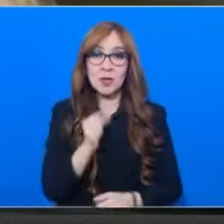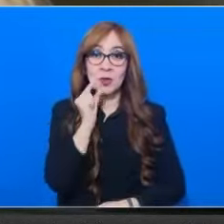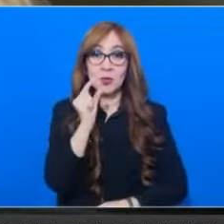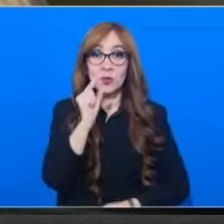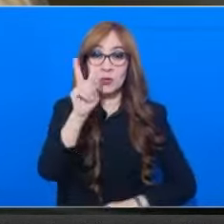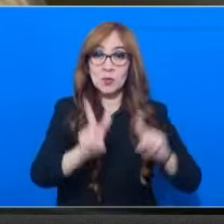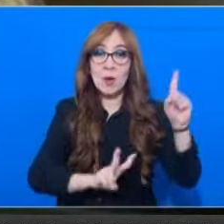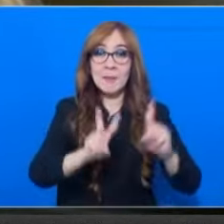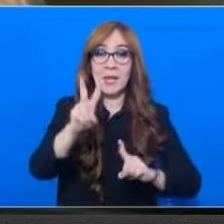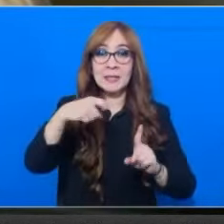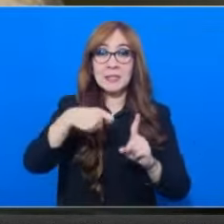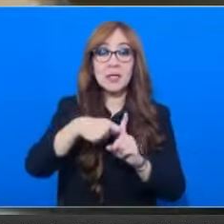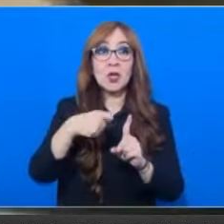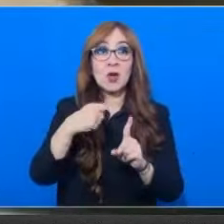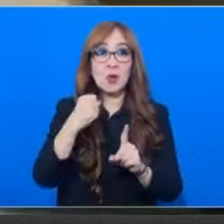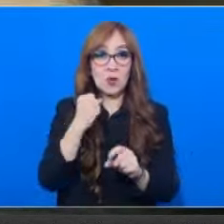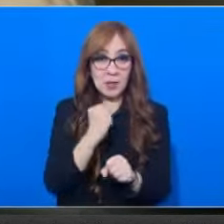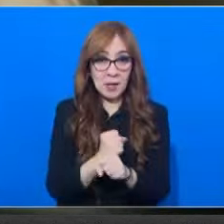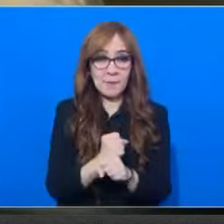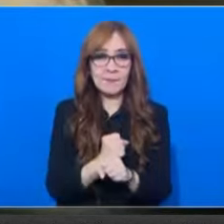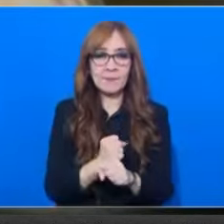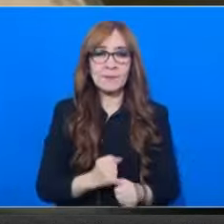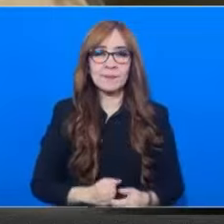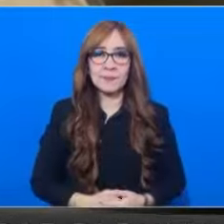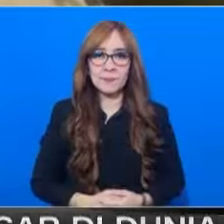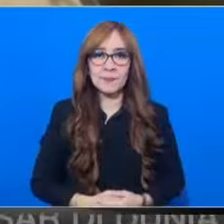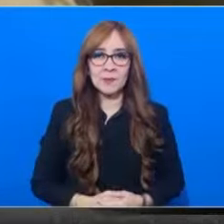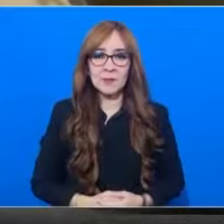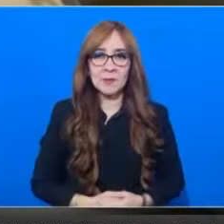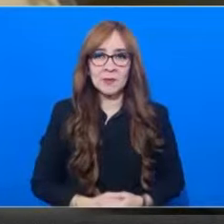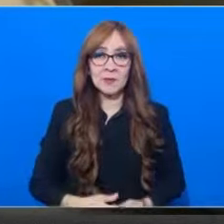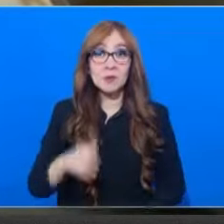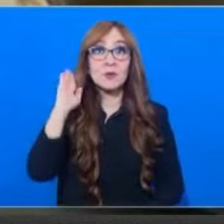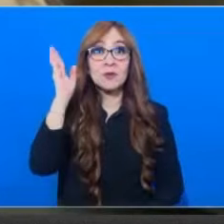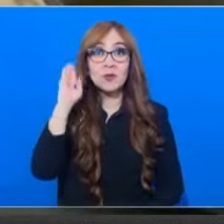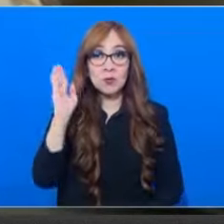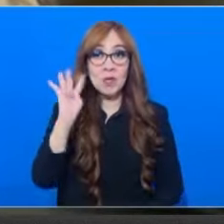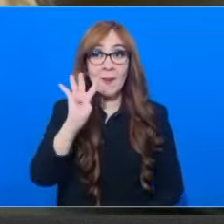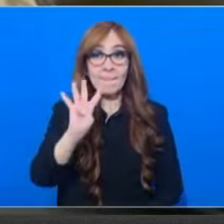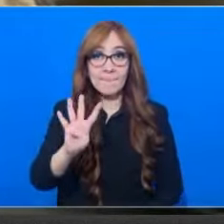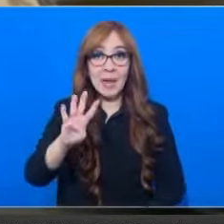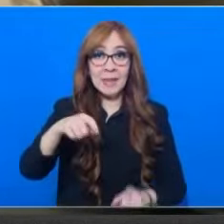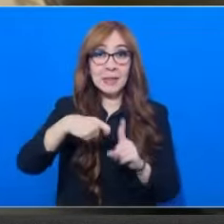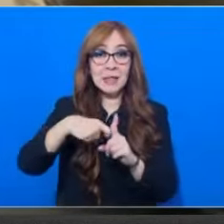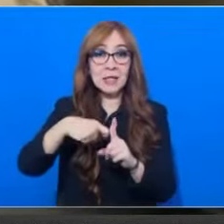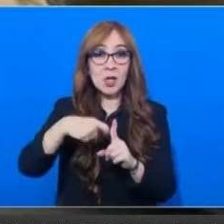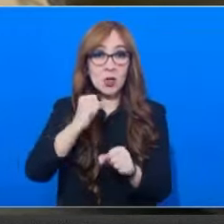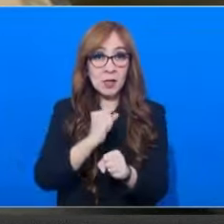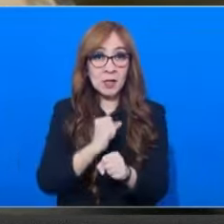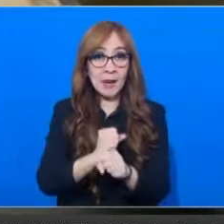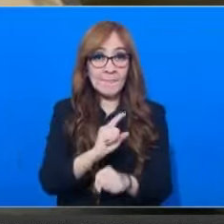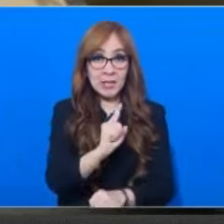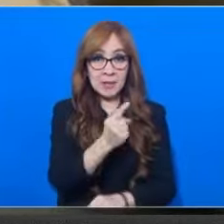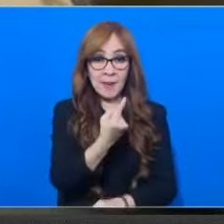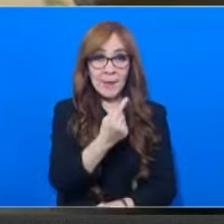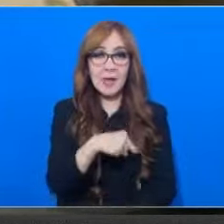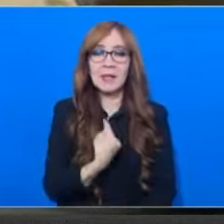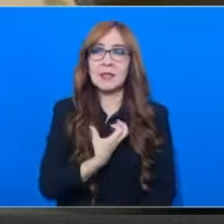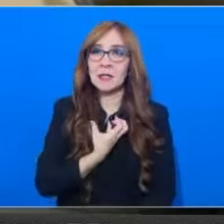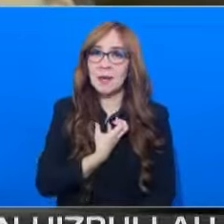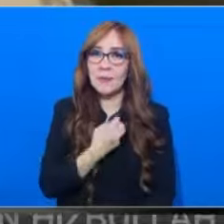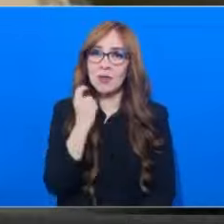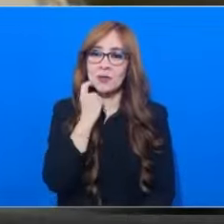kilo untuk kemudian memenuhi kebutuhan dari para pelanggannya. Nah, ini udah 4 kilo pertama ini ya. 4 kilo pertama kita akan coba